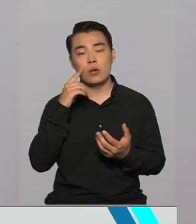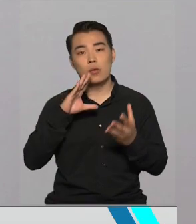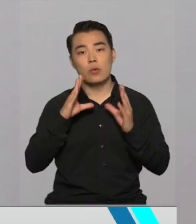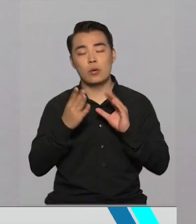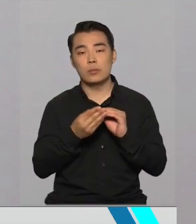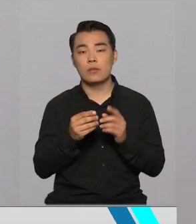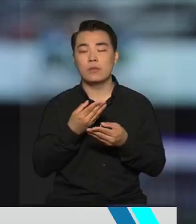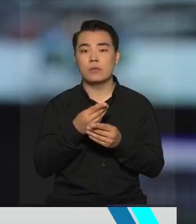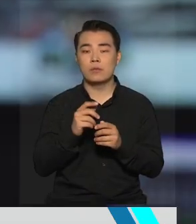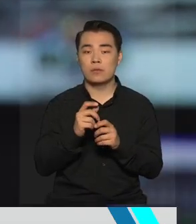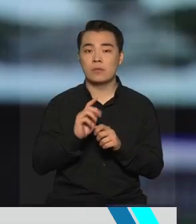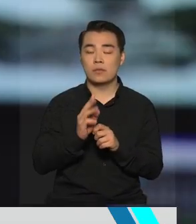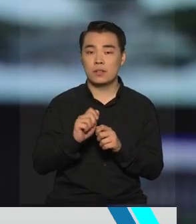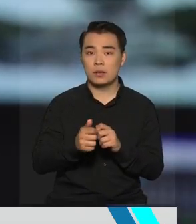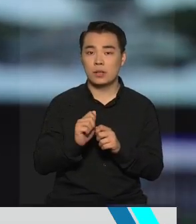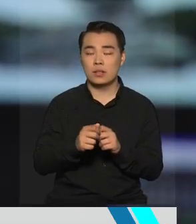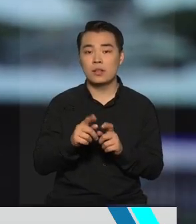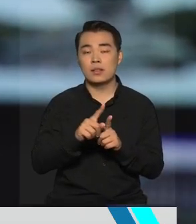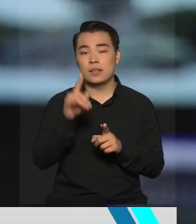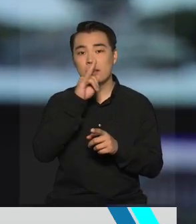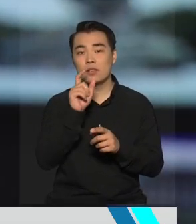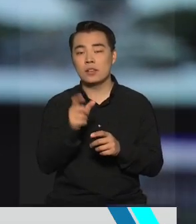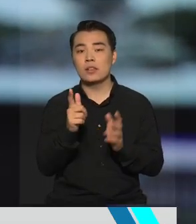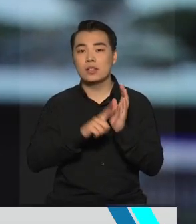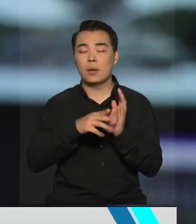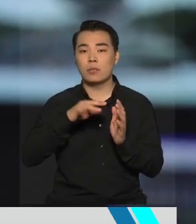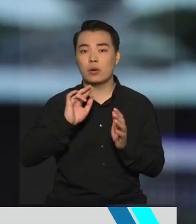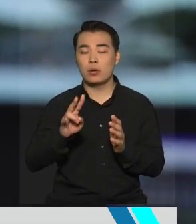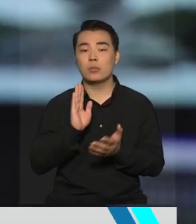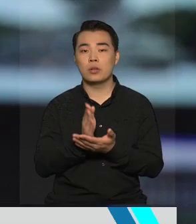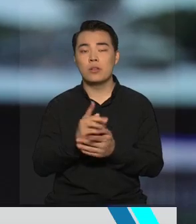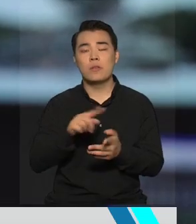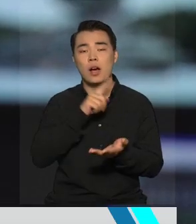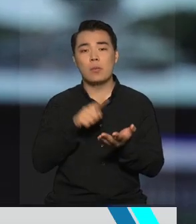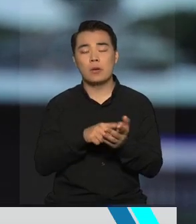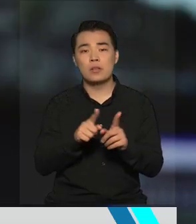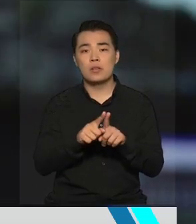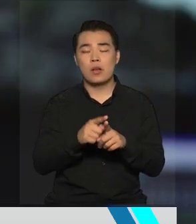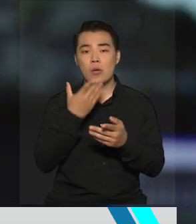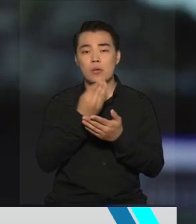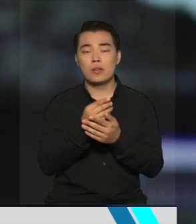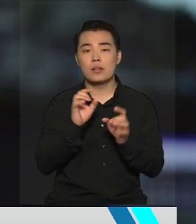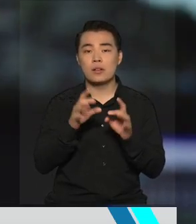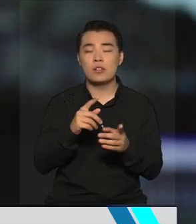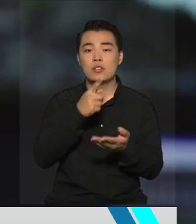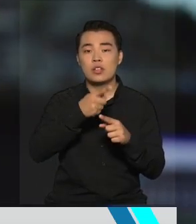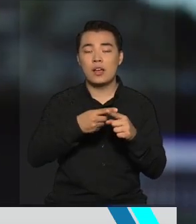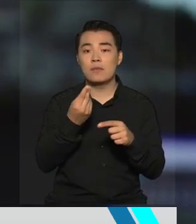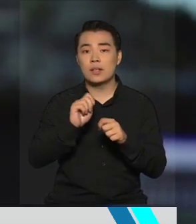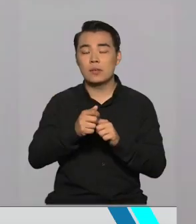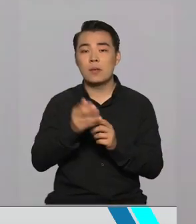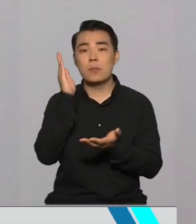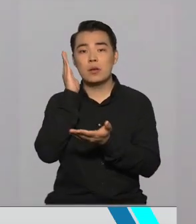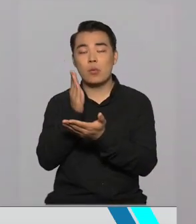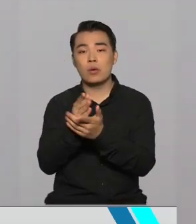общие выплаты нефтяников составят 7 триллионов тенге. Ну, надо просто, я объясню, часть выплат идет напрямую